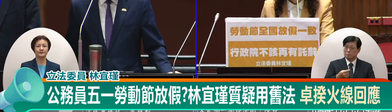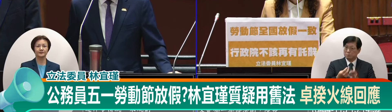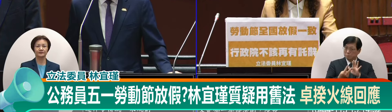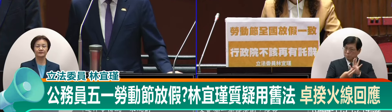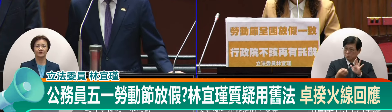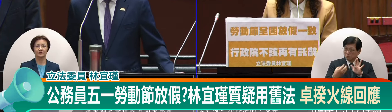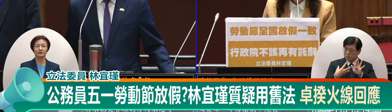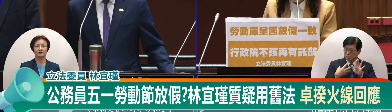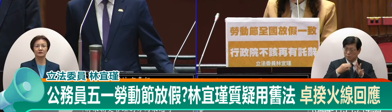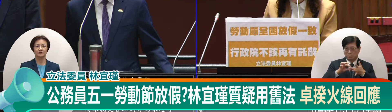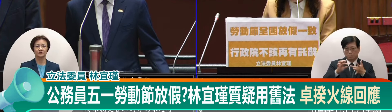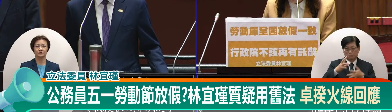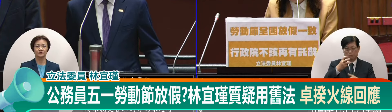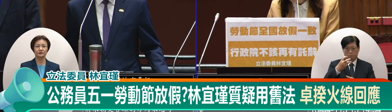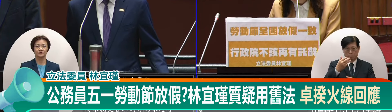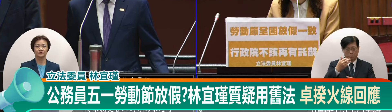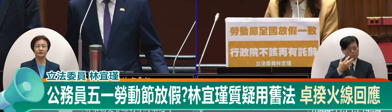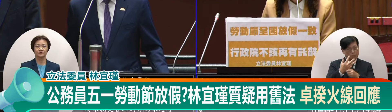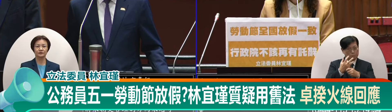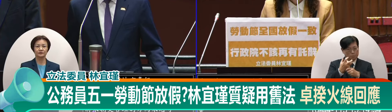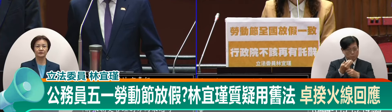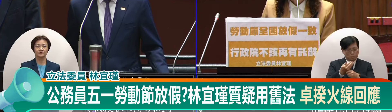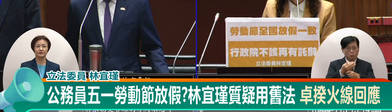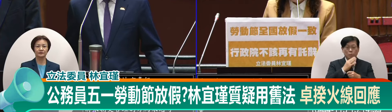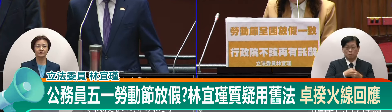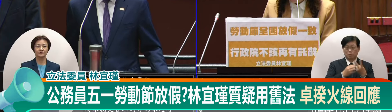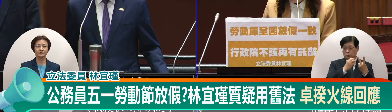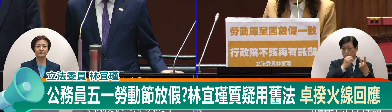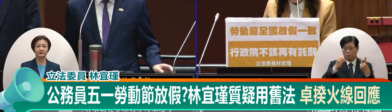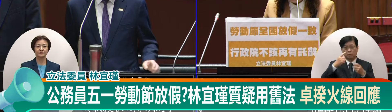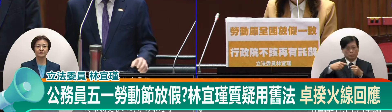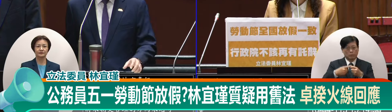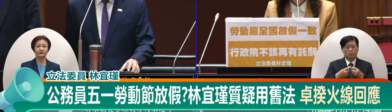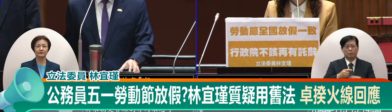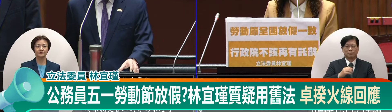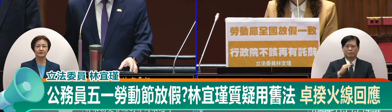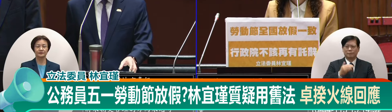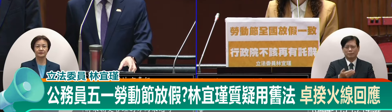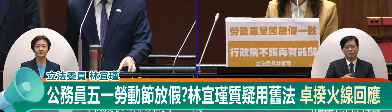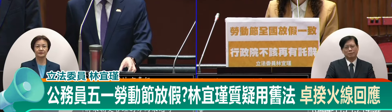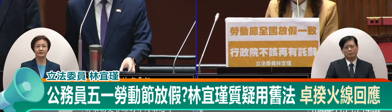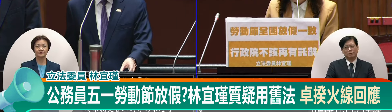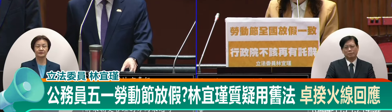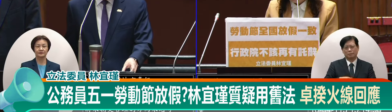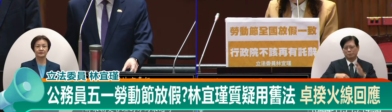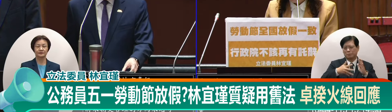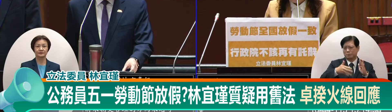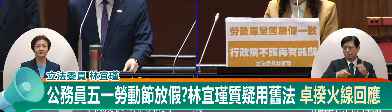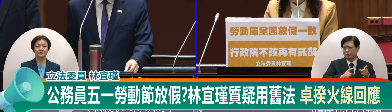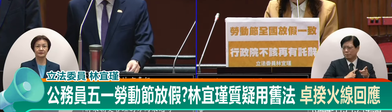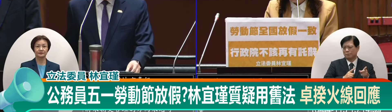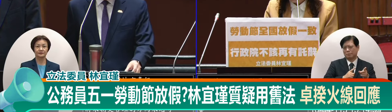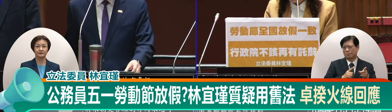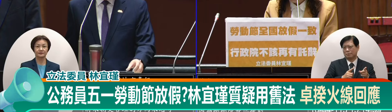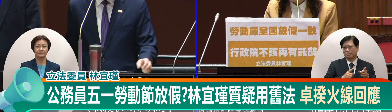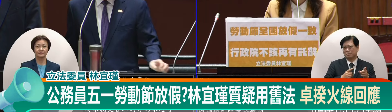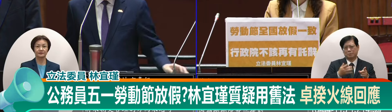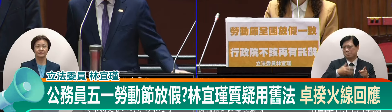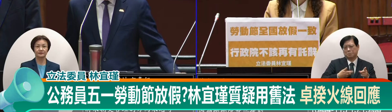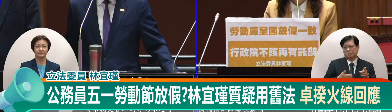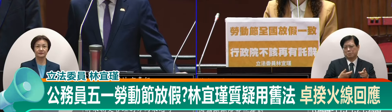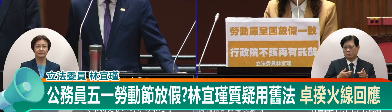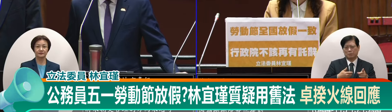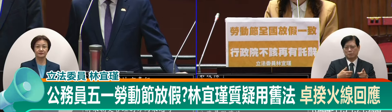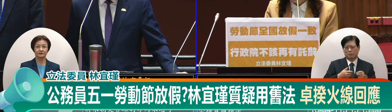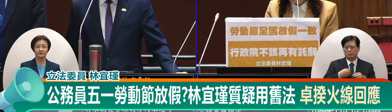是 89年， 那就是2000年嘛。可是可能院长你可能没有理解，没